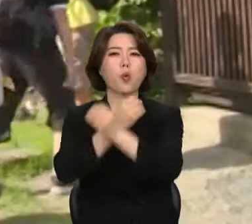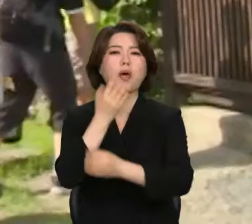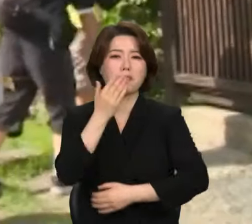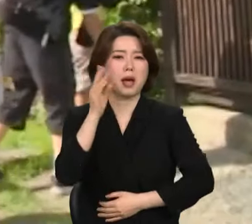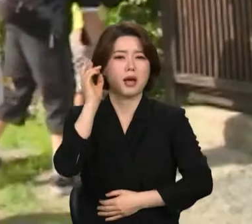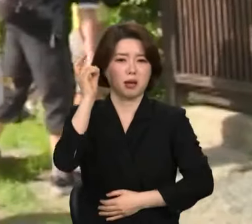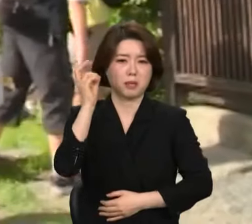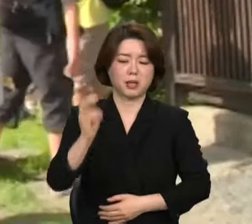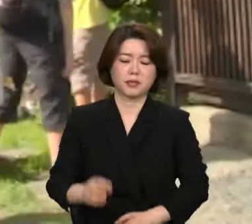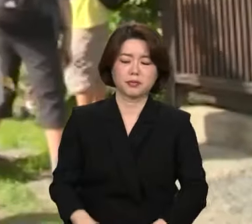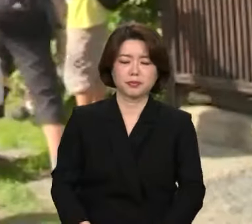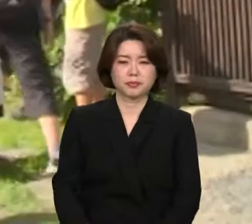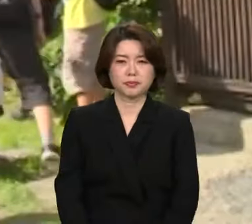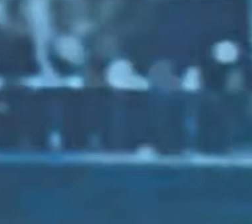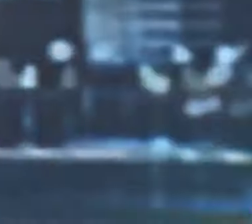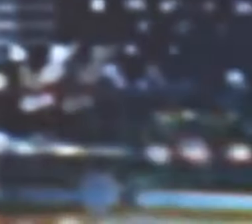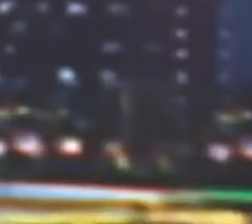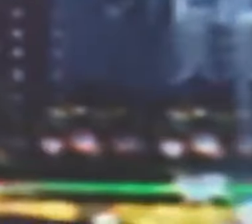JTBC 김현예입니다.